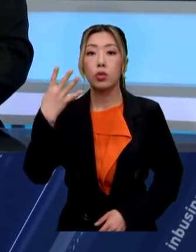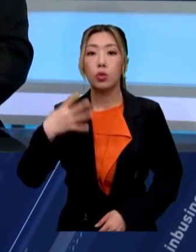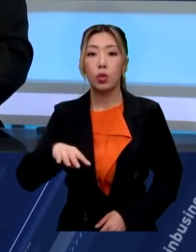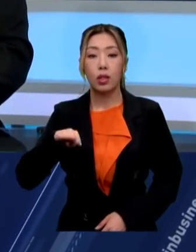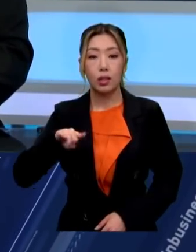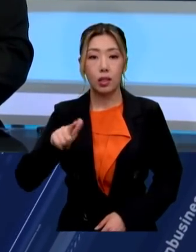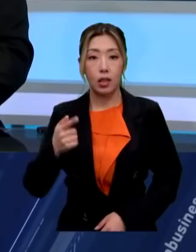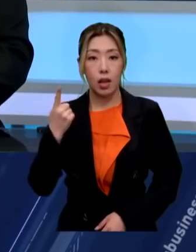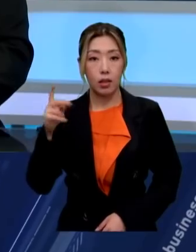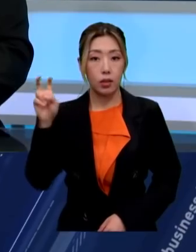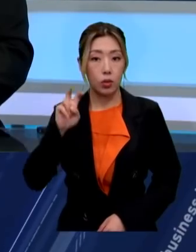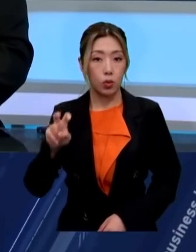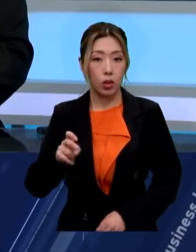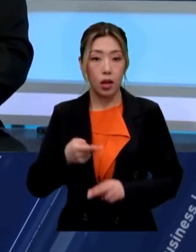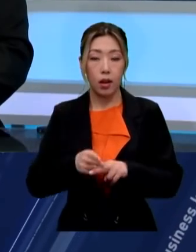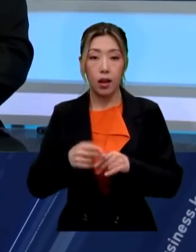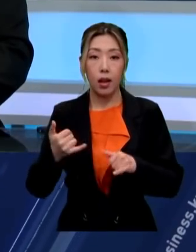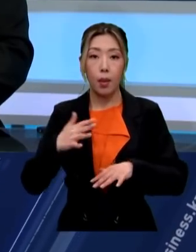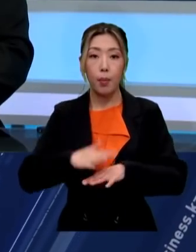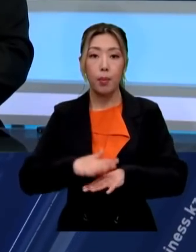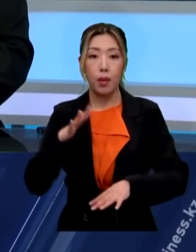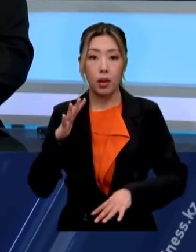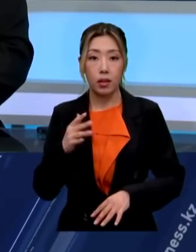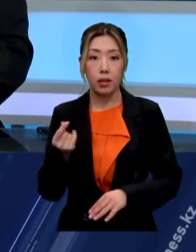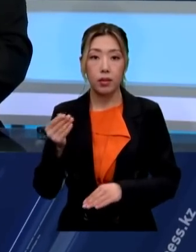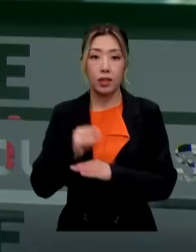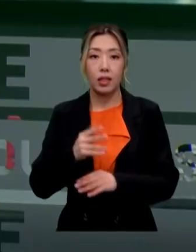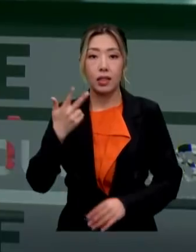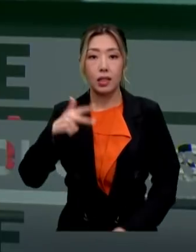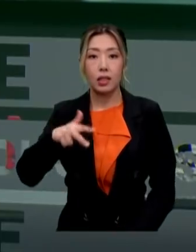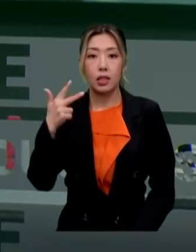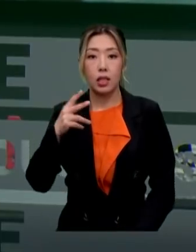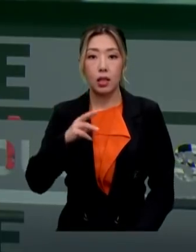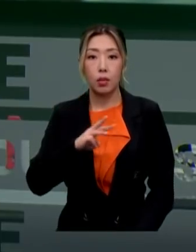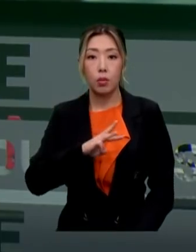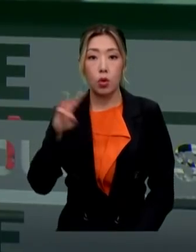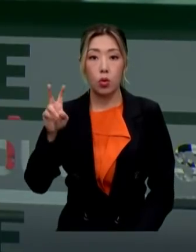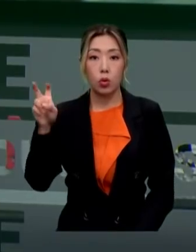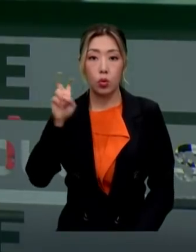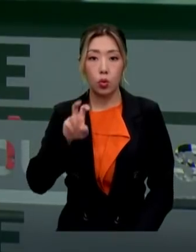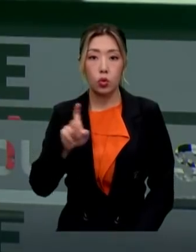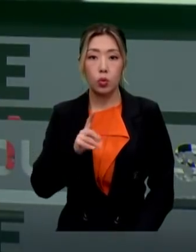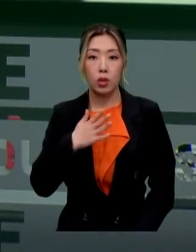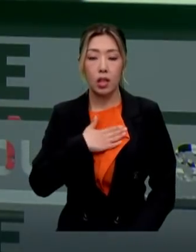тенге. Ну и Нацбанк сегодня влил $33 миллиона